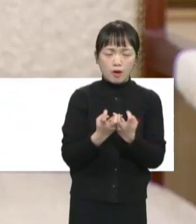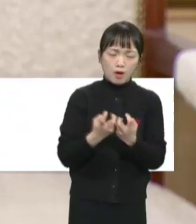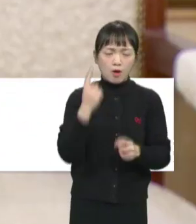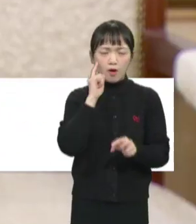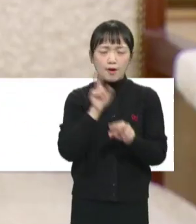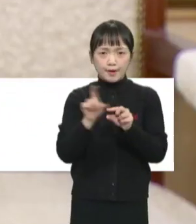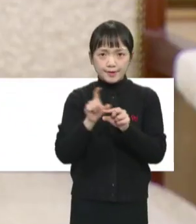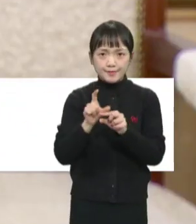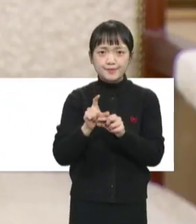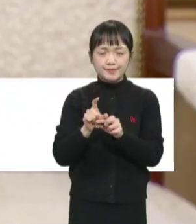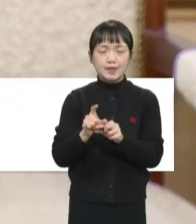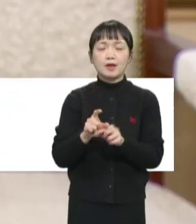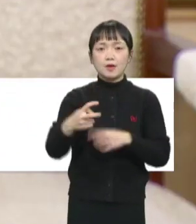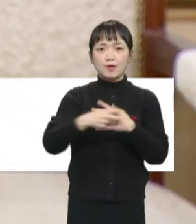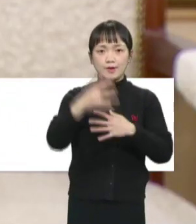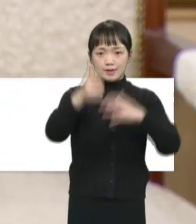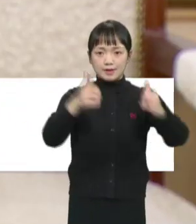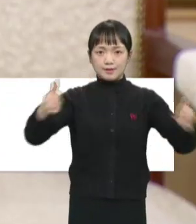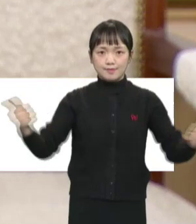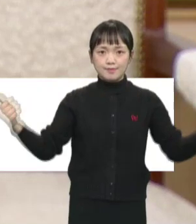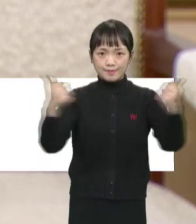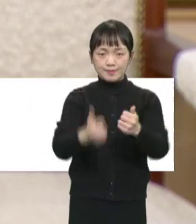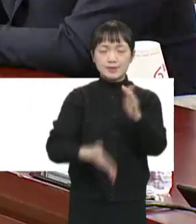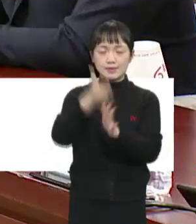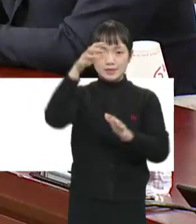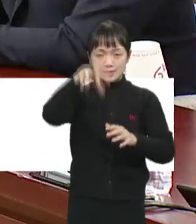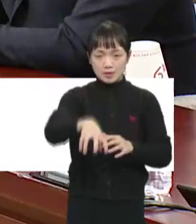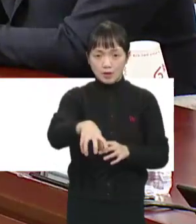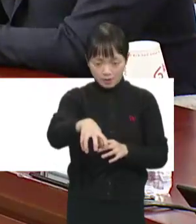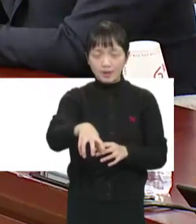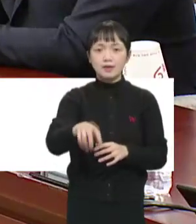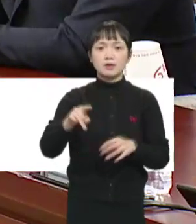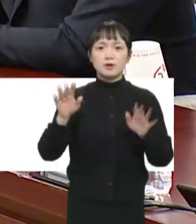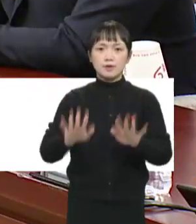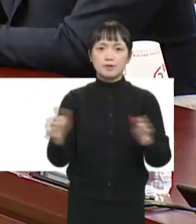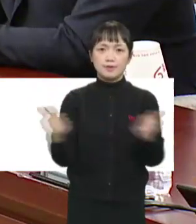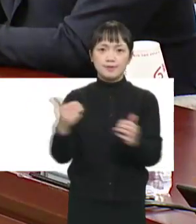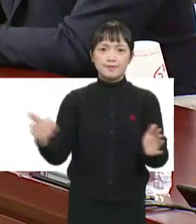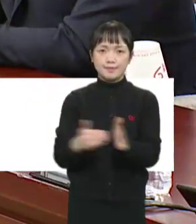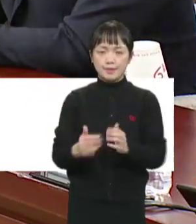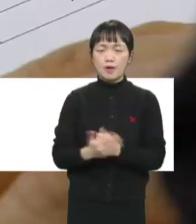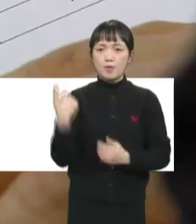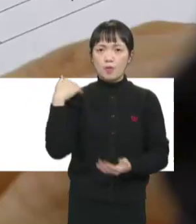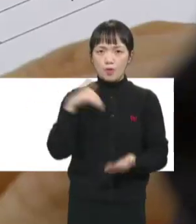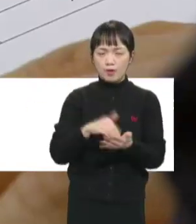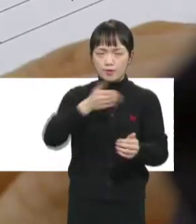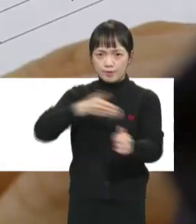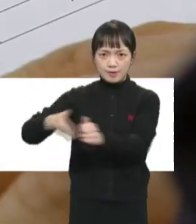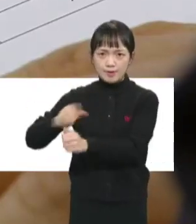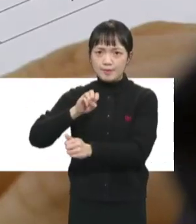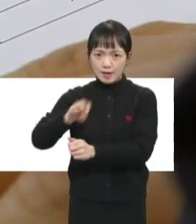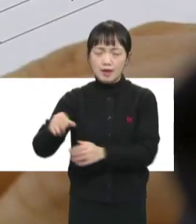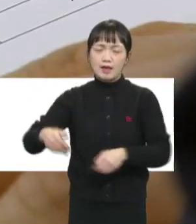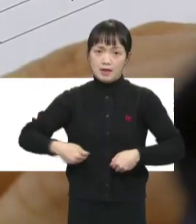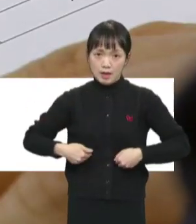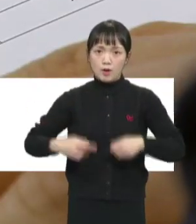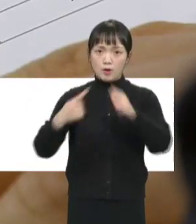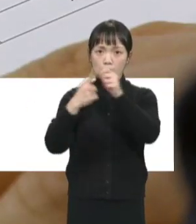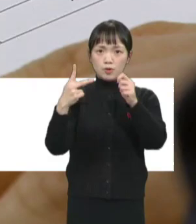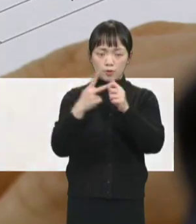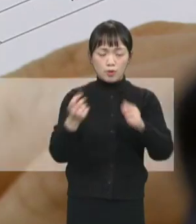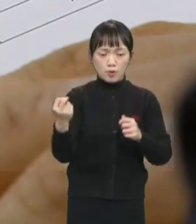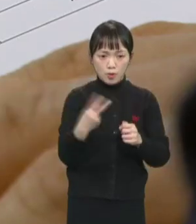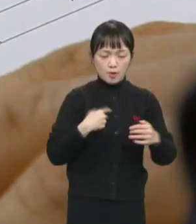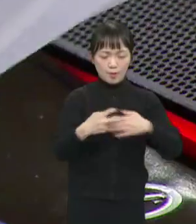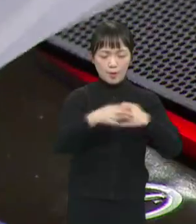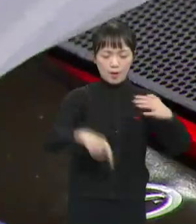회의가 대전시청에서 열렸습니다 대전시는 이날 회의에서 전공의들의 복귀 동료를 당부하고 의료기관 내부에서의